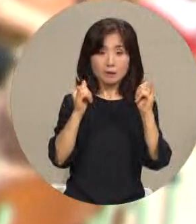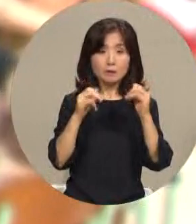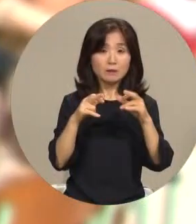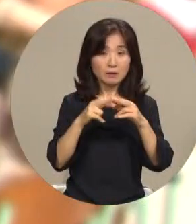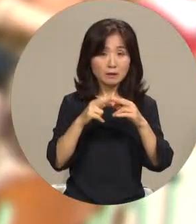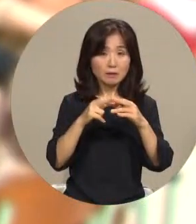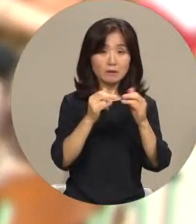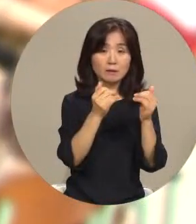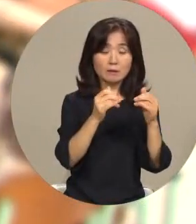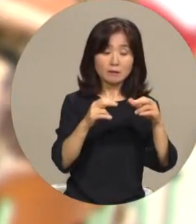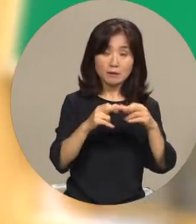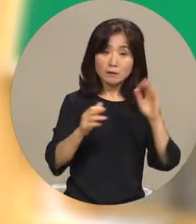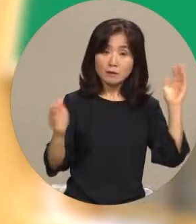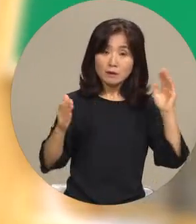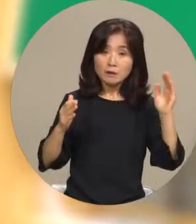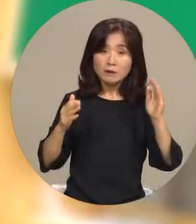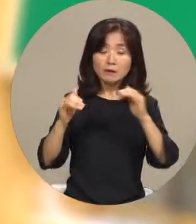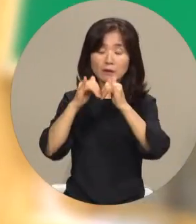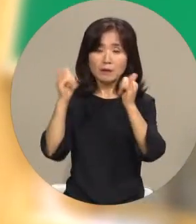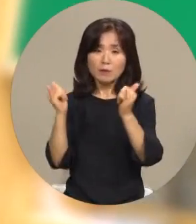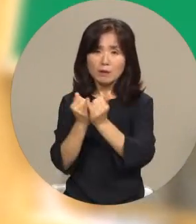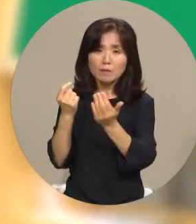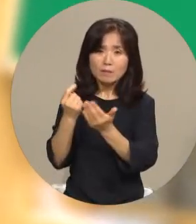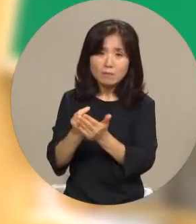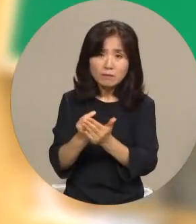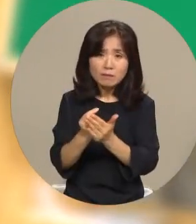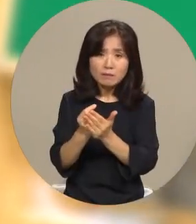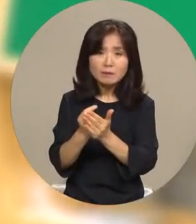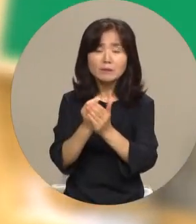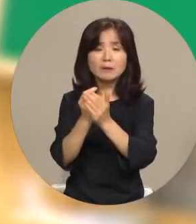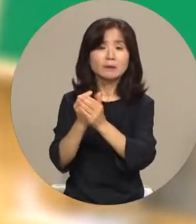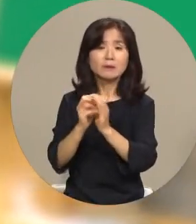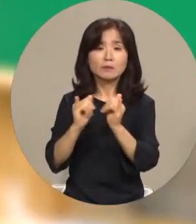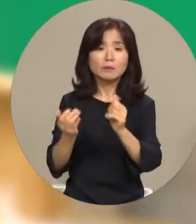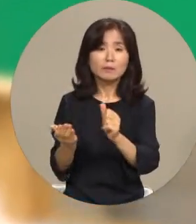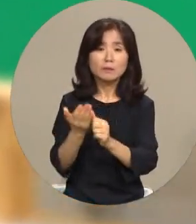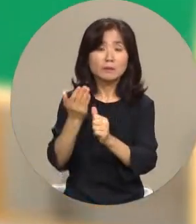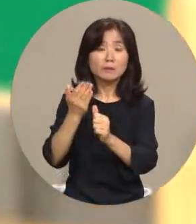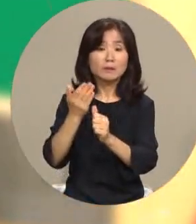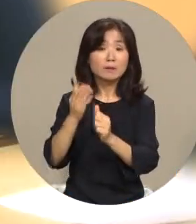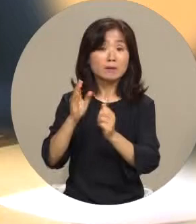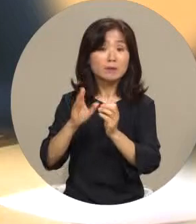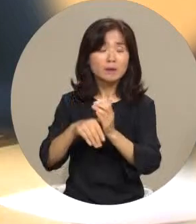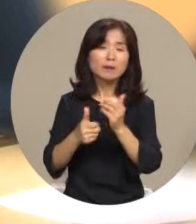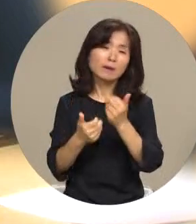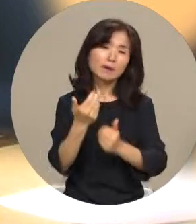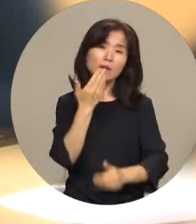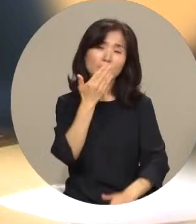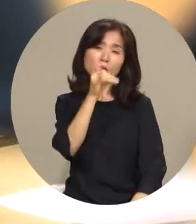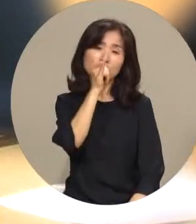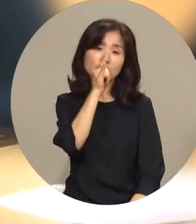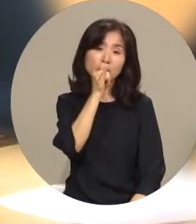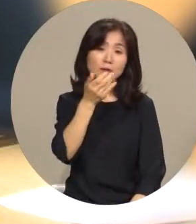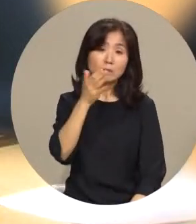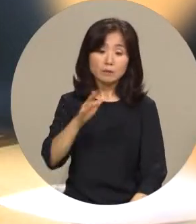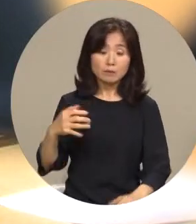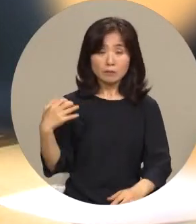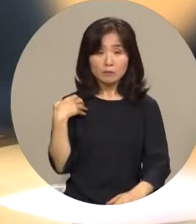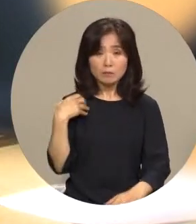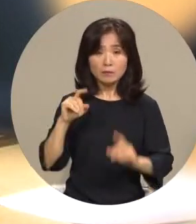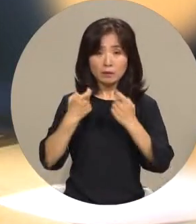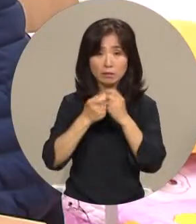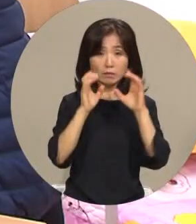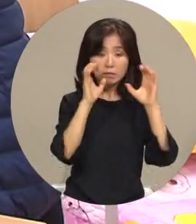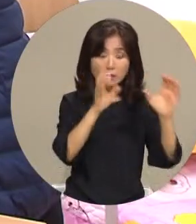어엿한 구성원으로 키워내는 과정에 갈등이 없을 수는 없습니다 그렇다고이 부담을 개인에게만 떠넘긴다면